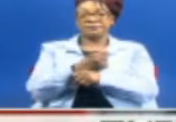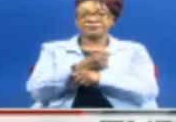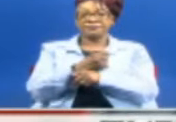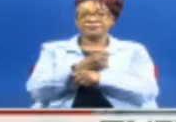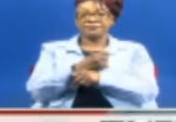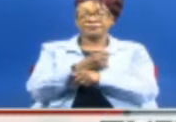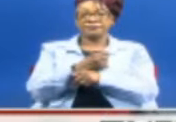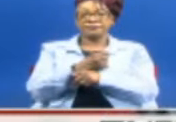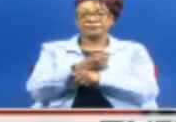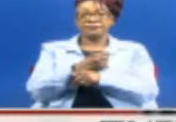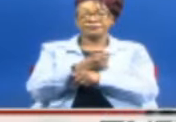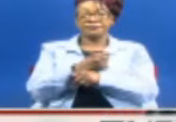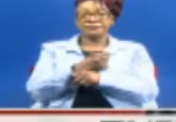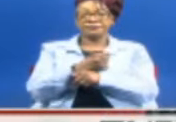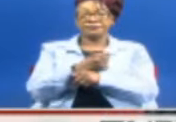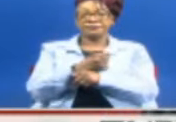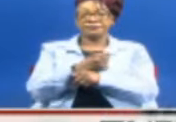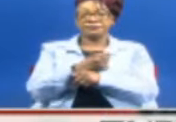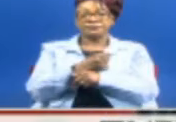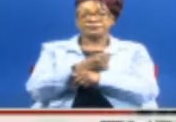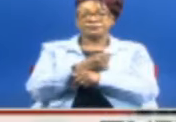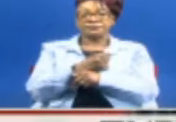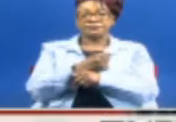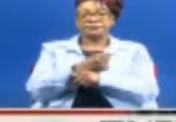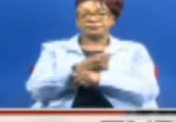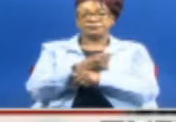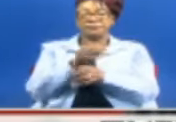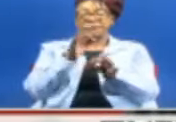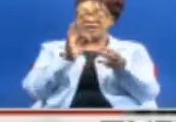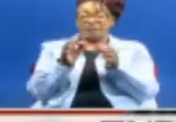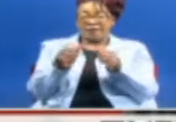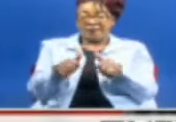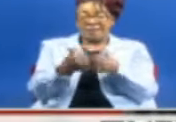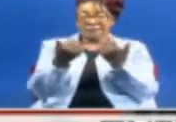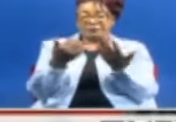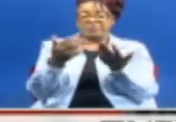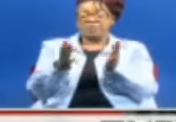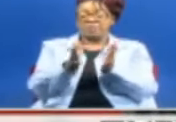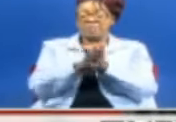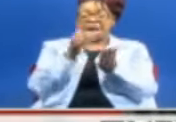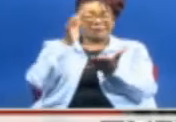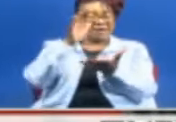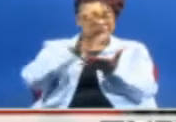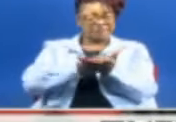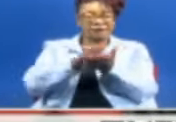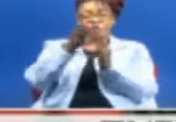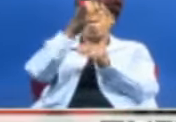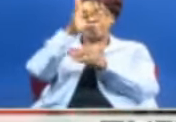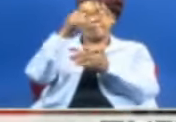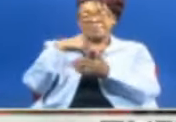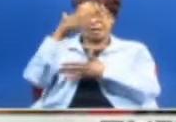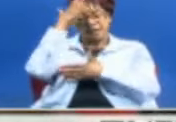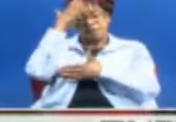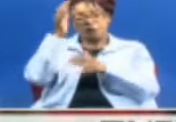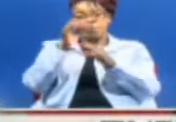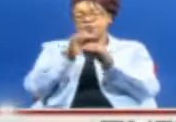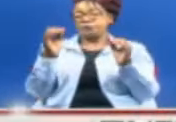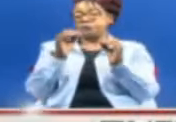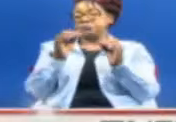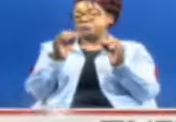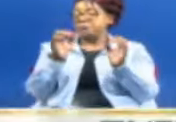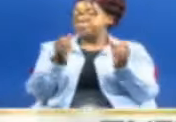Kitu ya maana, kama singekuwa naamini Mungu na nikanyenyekea, singefika mahali